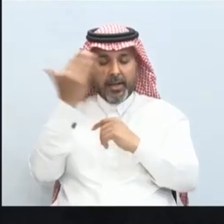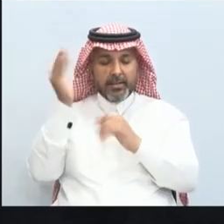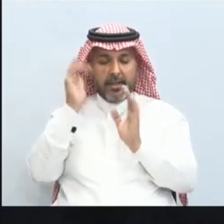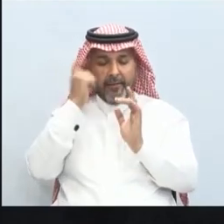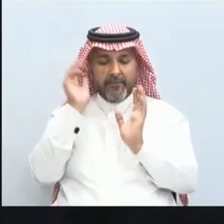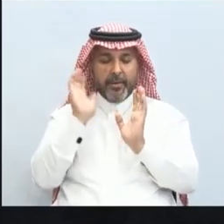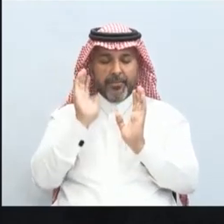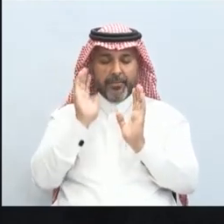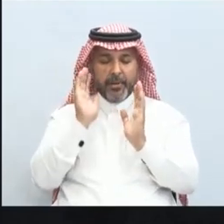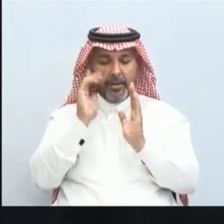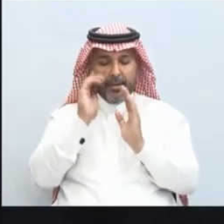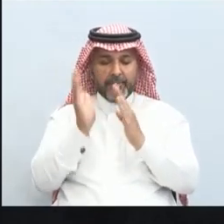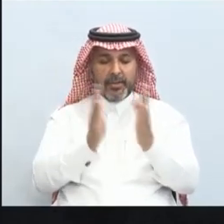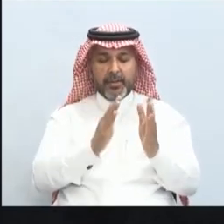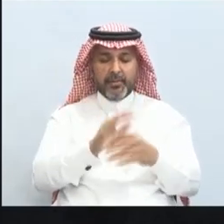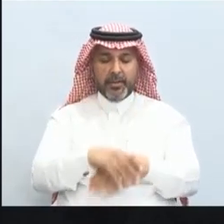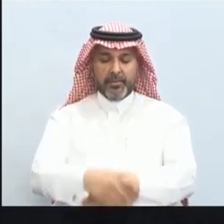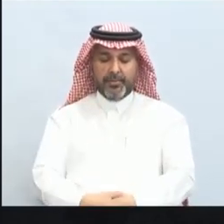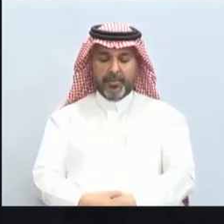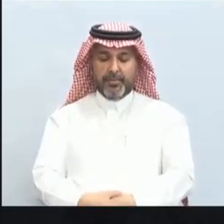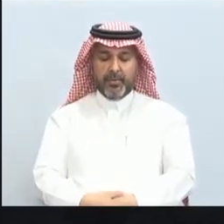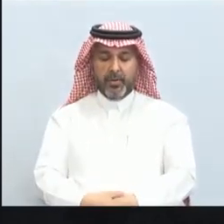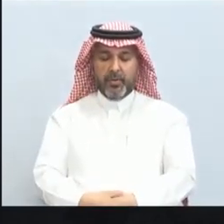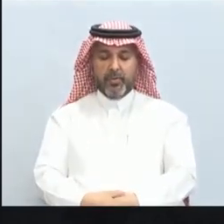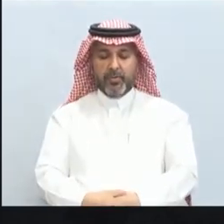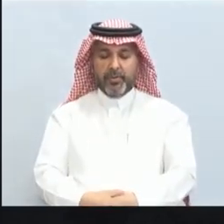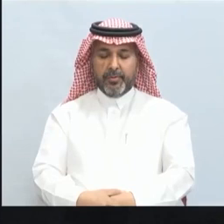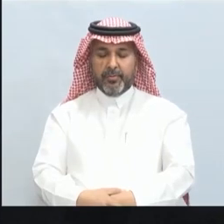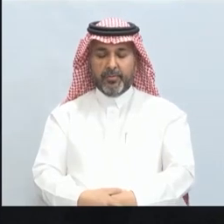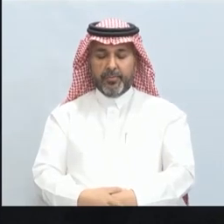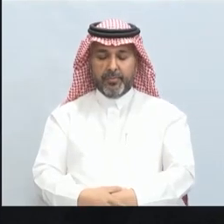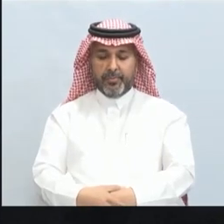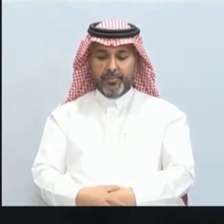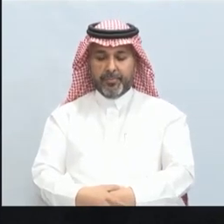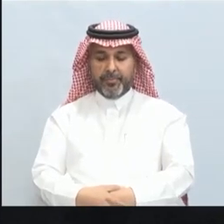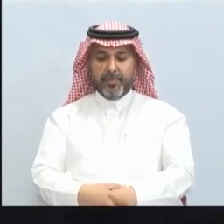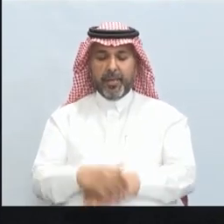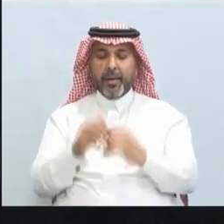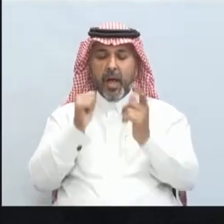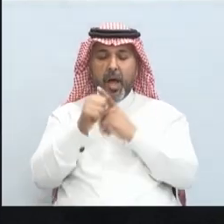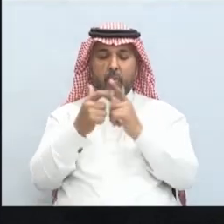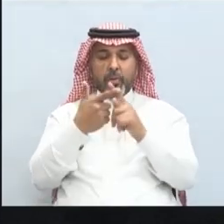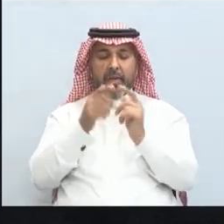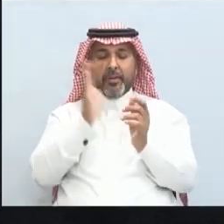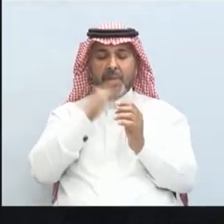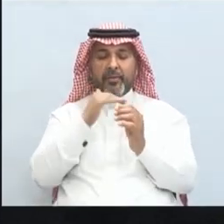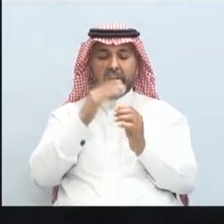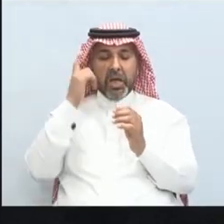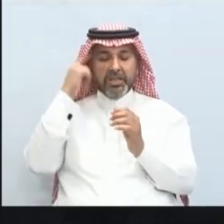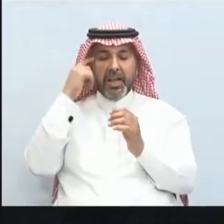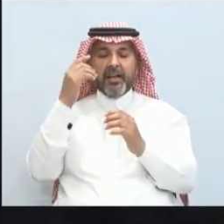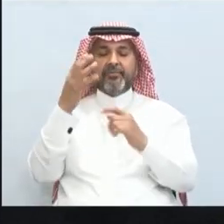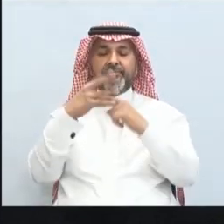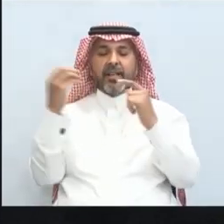السؤال من تباديل دائري الى تباديل خطي ونحسبه بان فكتوريا طبيعي اذا اذا ما كان في نقطه مرجعيه انا احتاج اني